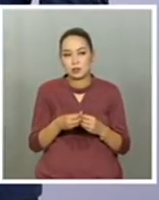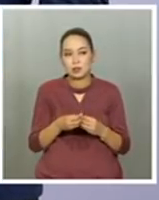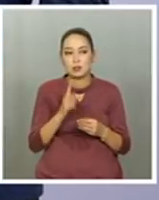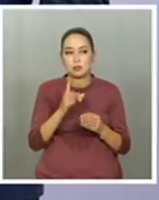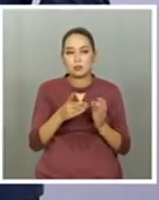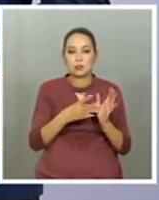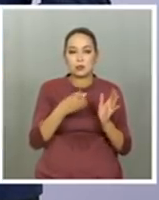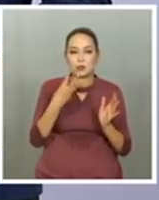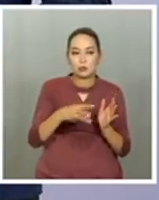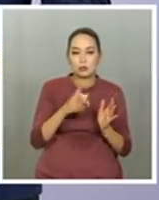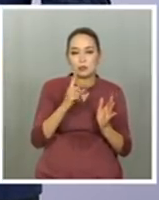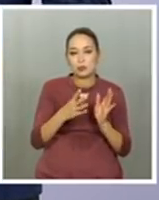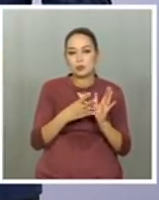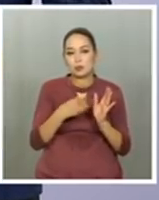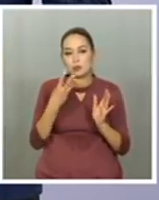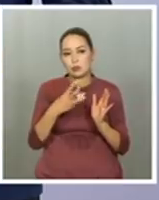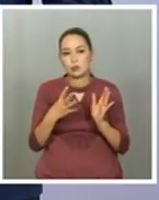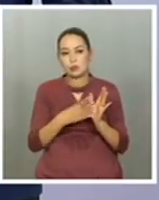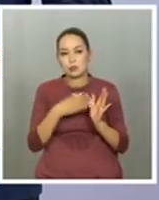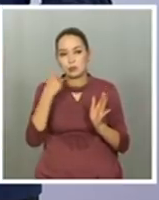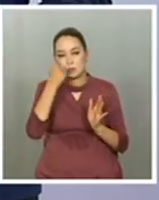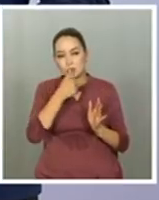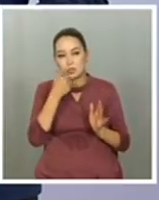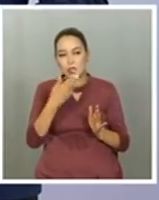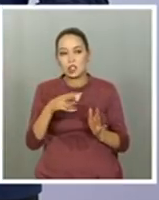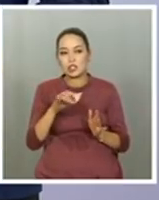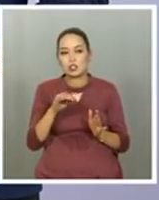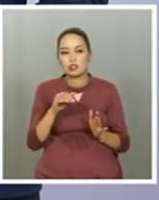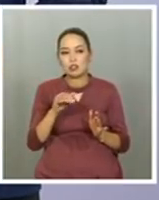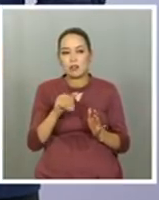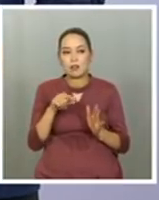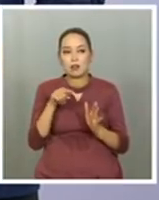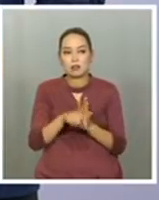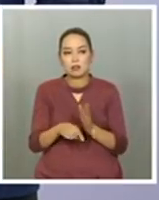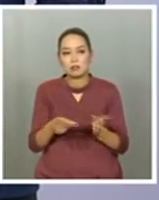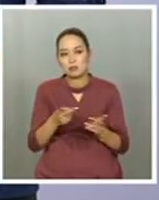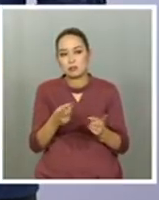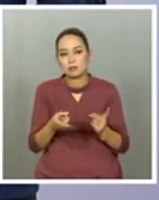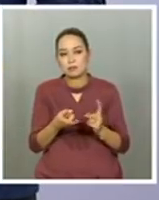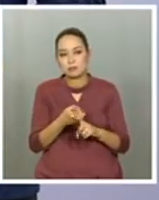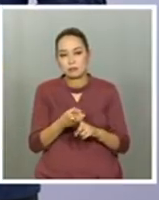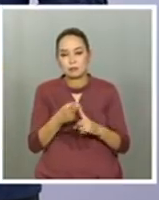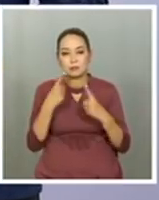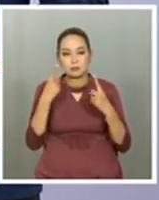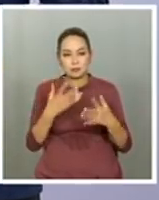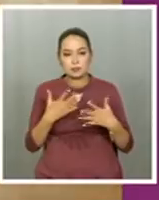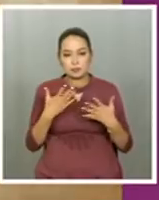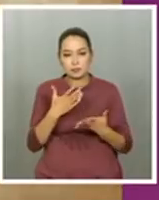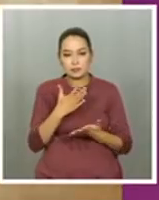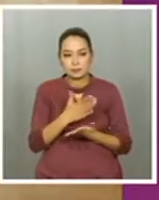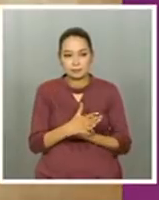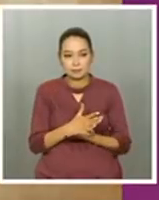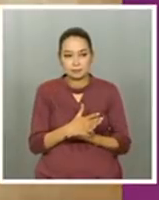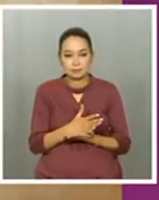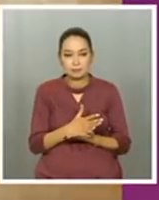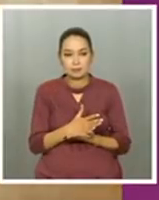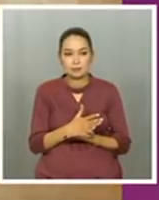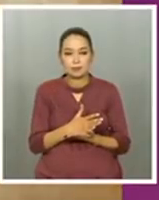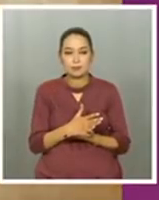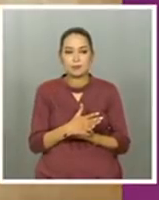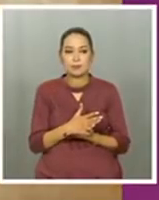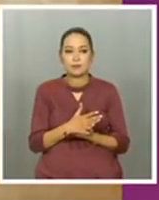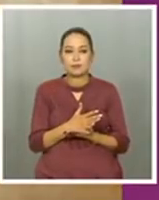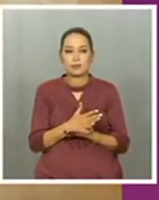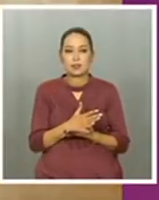1930-39-лар аралығындағы ірі державалар арасындағы байланыстарда ірі қайшылықтар қалыптасты. Бірінші дүниежүзілік соғыстан